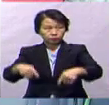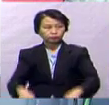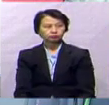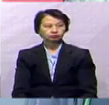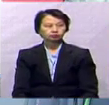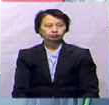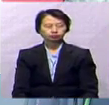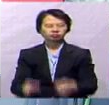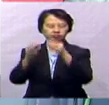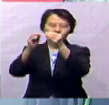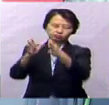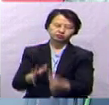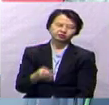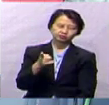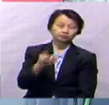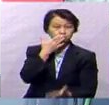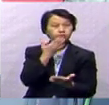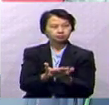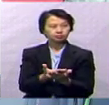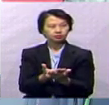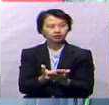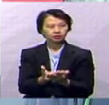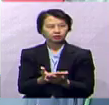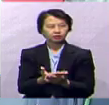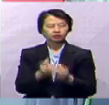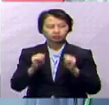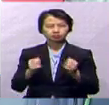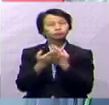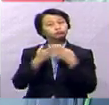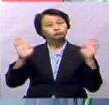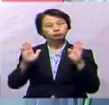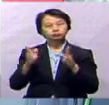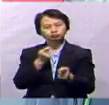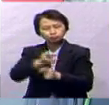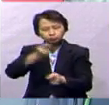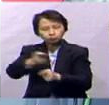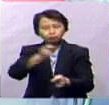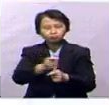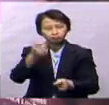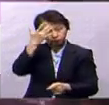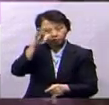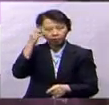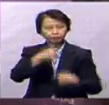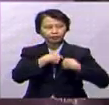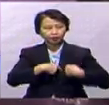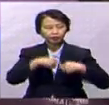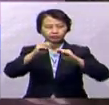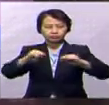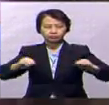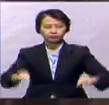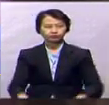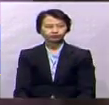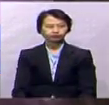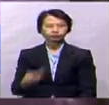Dia seorang cikgu yang baik, sporting, kelakar dan suka ambil tahu pasal pelajar. Kami